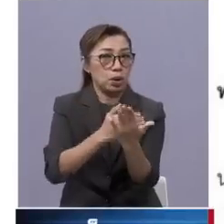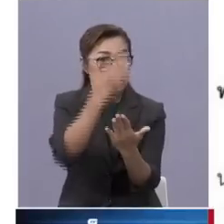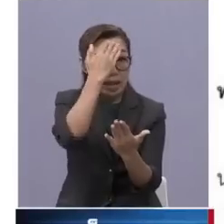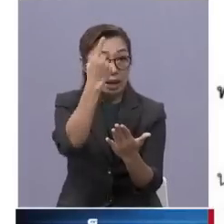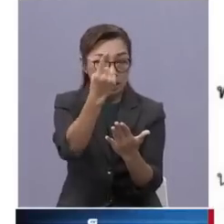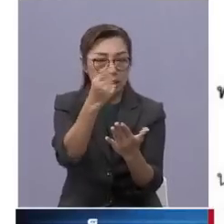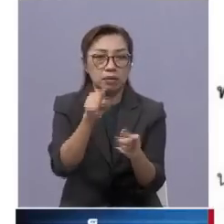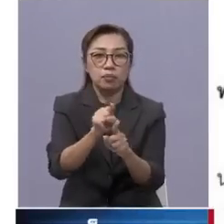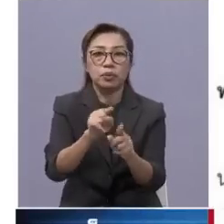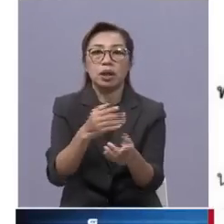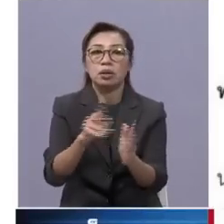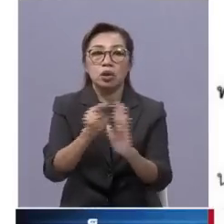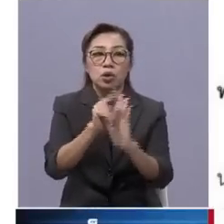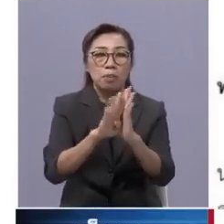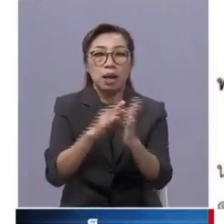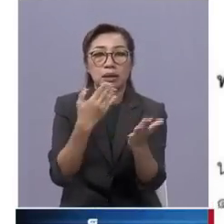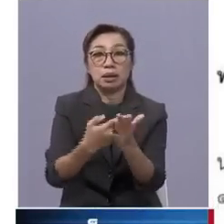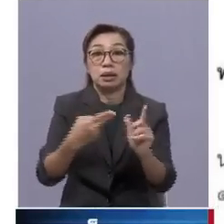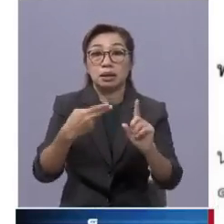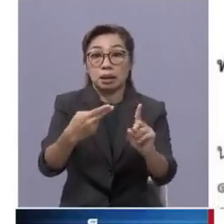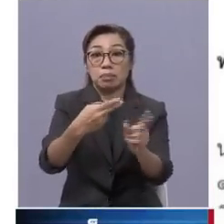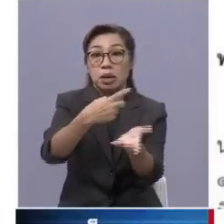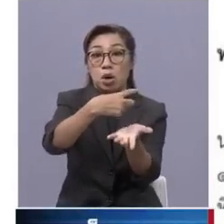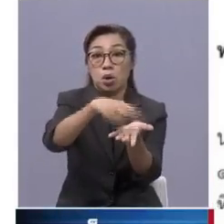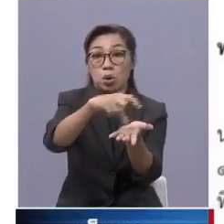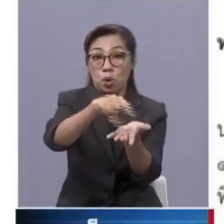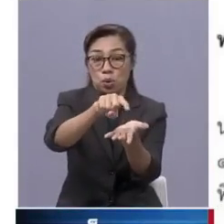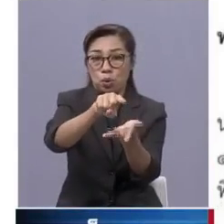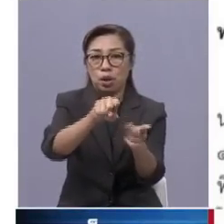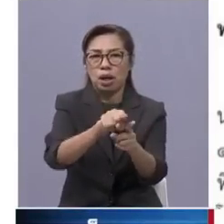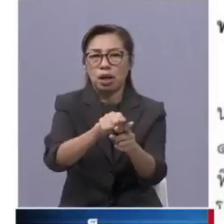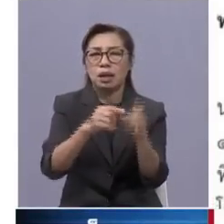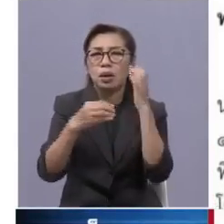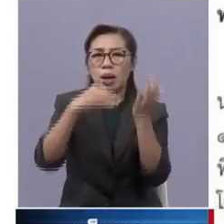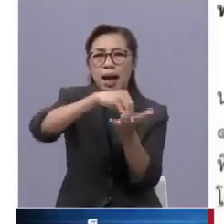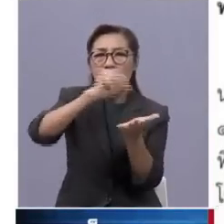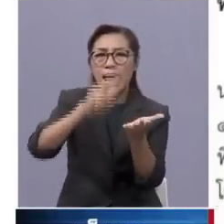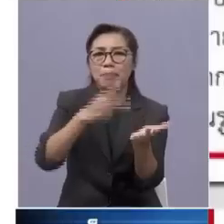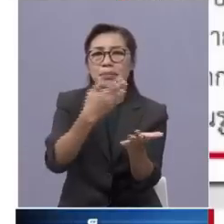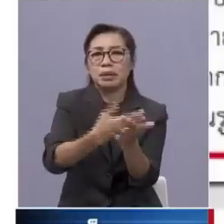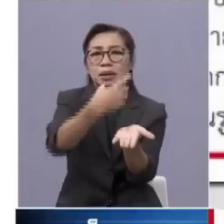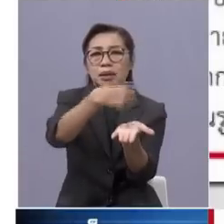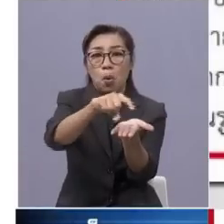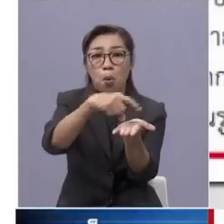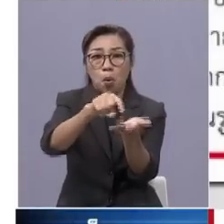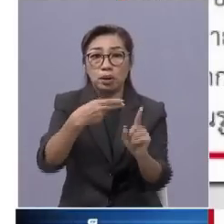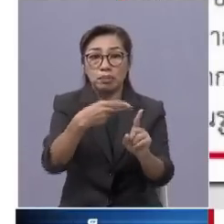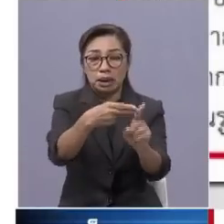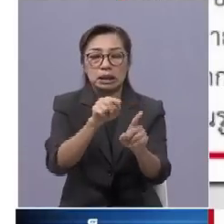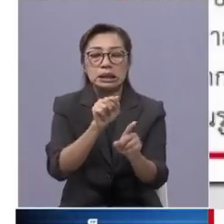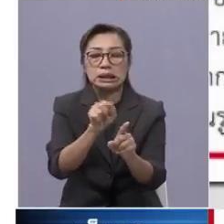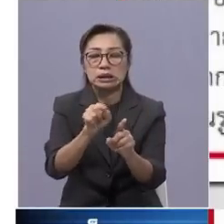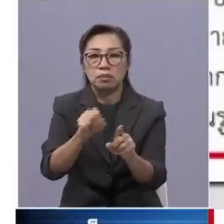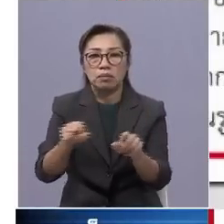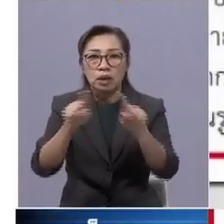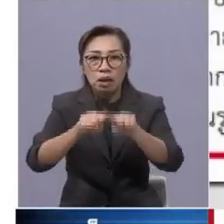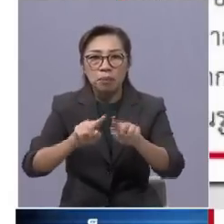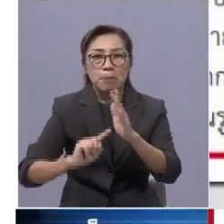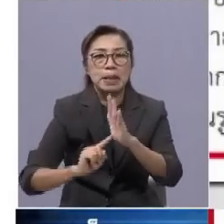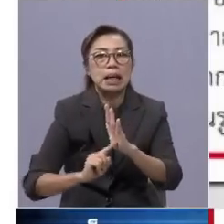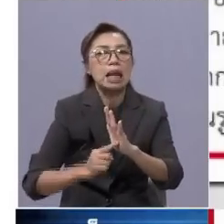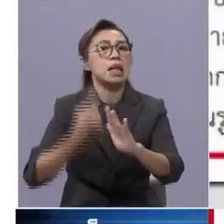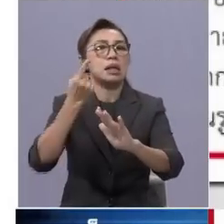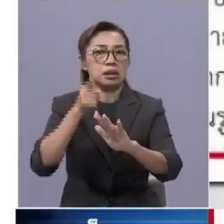โยบายเติมเงิน 10,000 บาทผ่านดิจิทัลวอลเล็ตถึงกับระบุไว้เลยว่าจะทำหน้าที่เป็นตัวจุดชนว